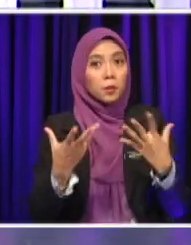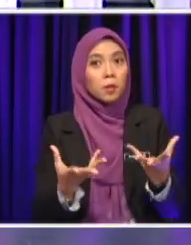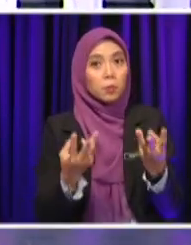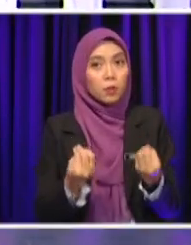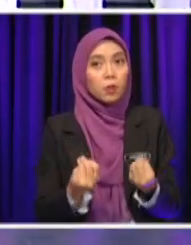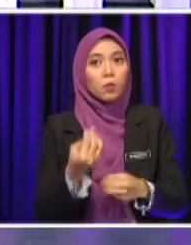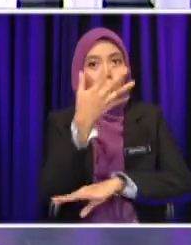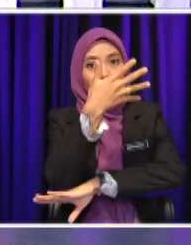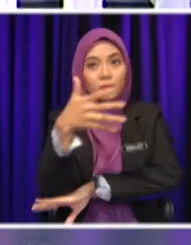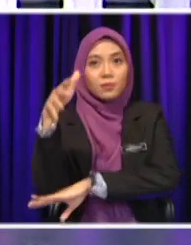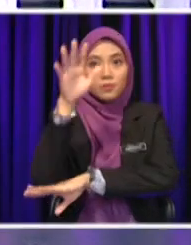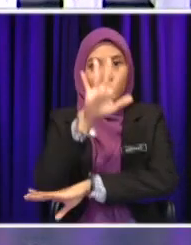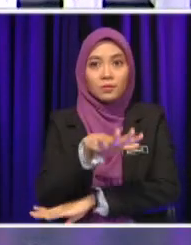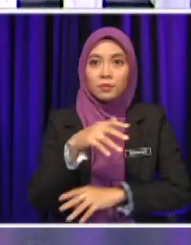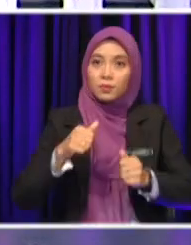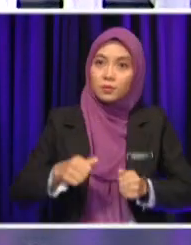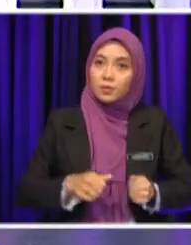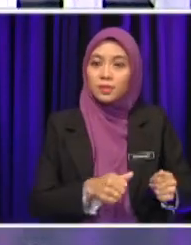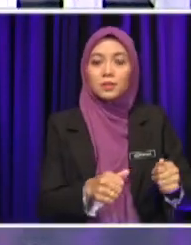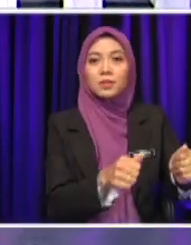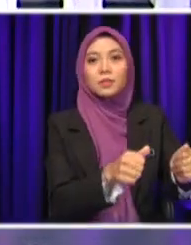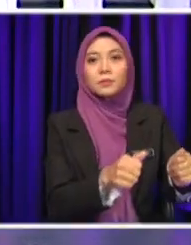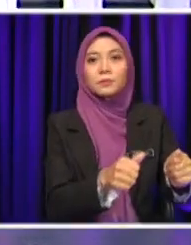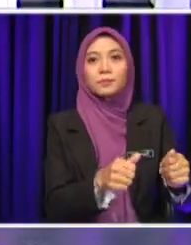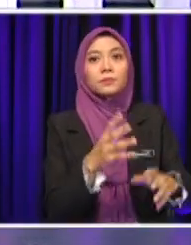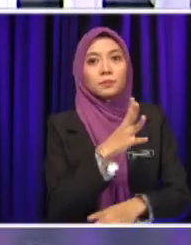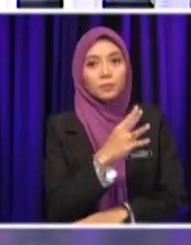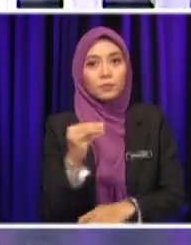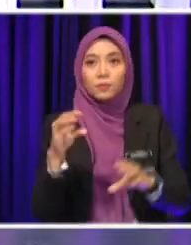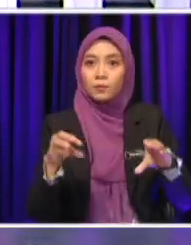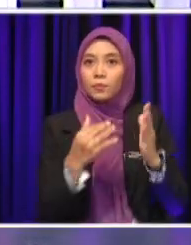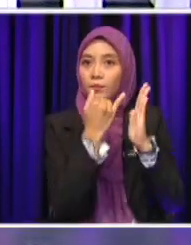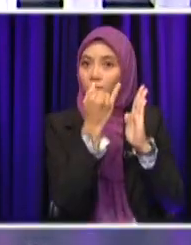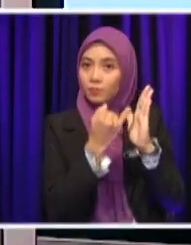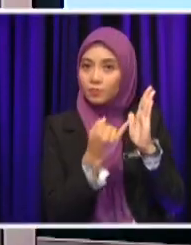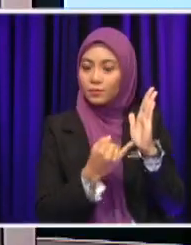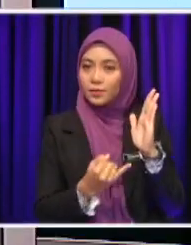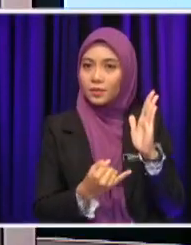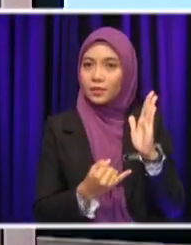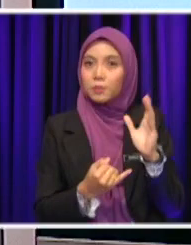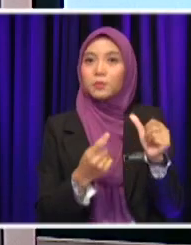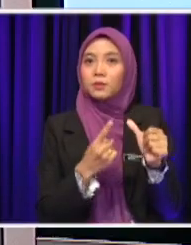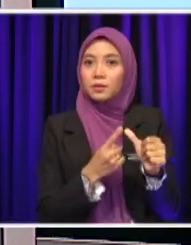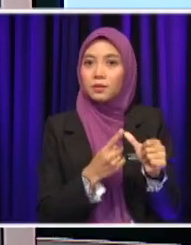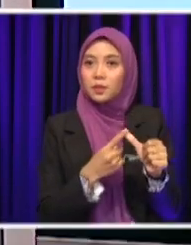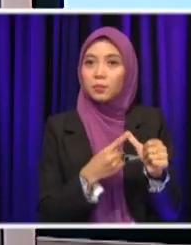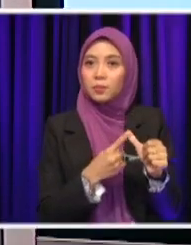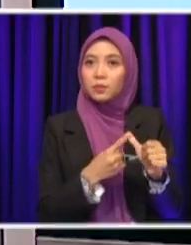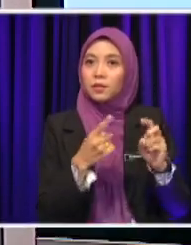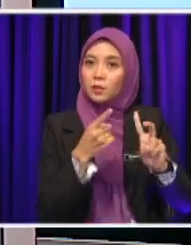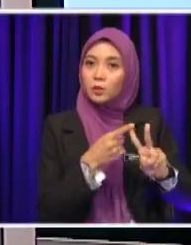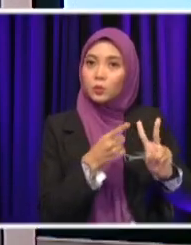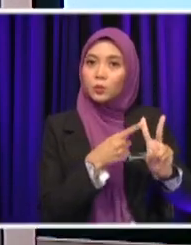pula. Kalau Aiman dah mula membuat lakaran, Aiman dah mula dengan lakaran pertama, lakaran kedua,